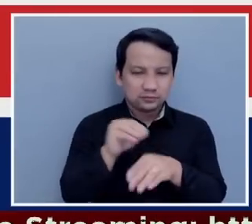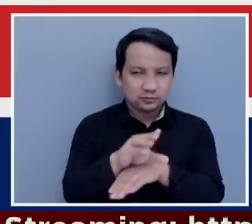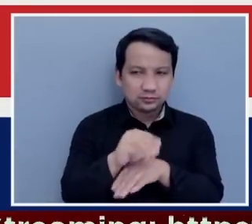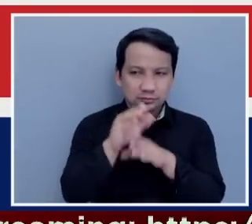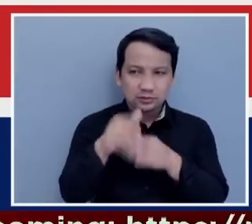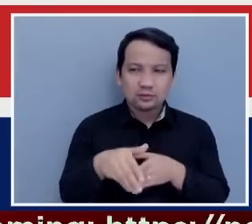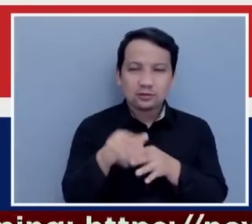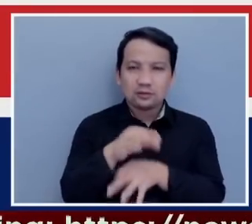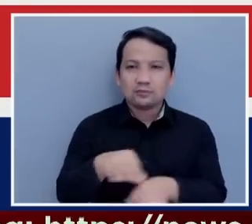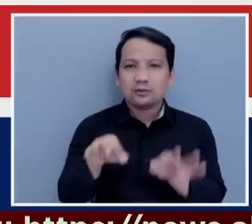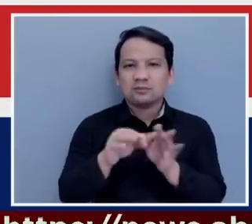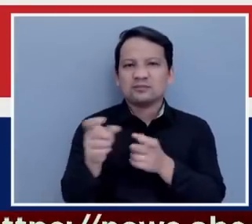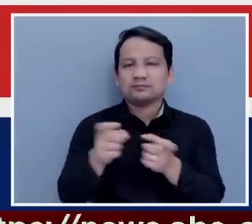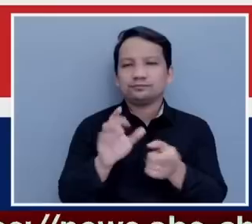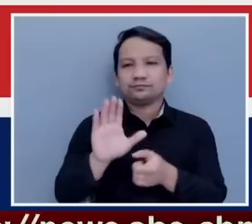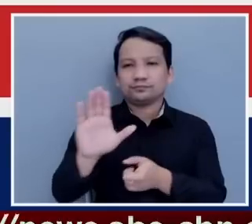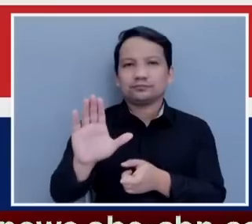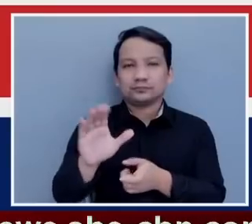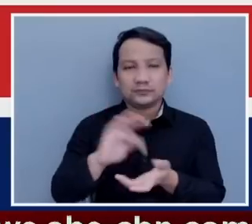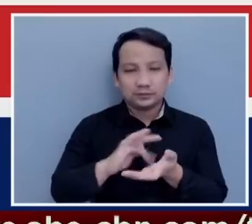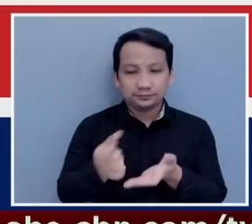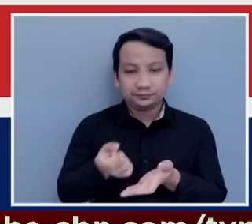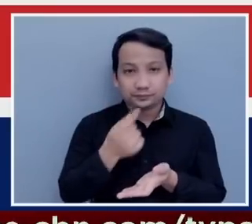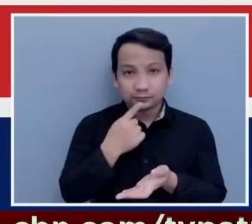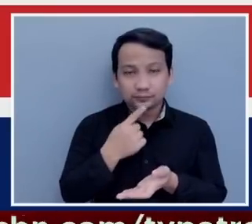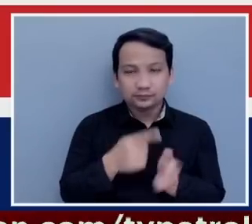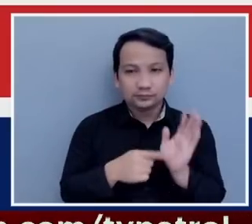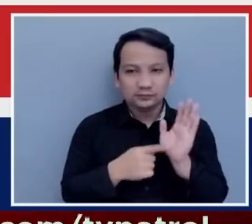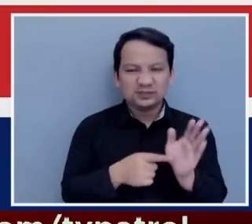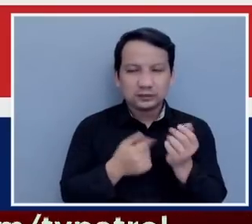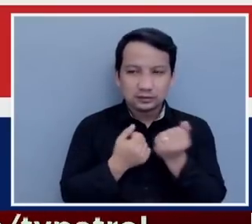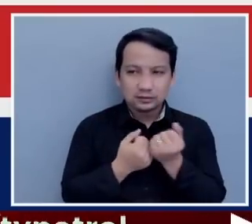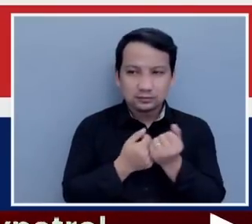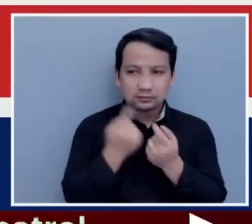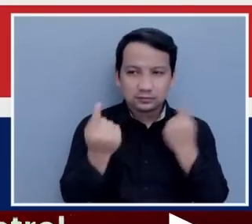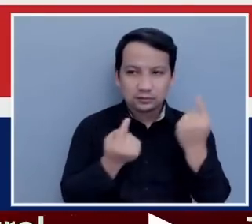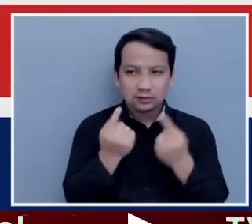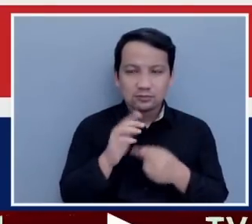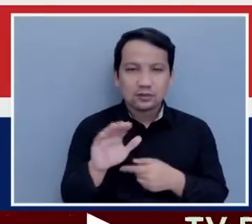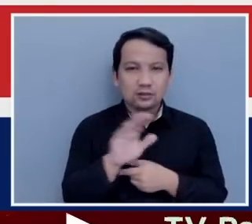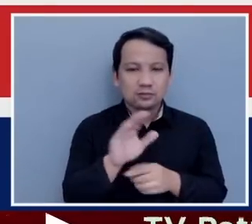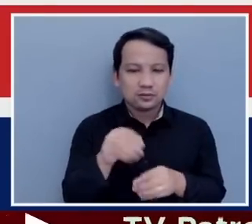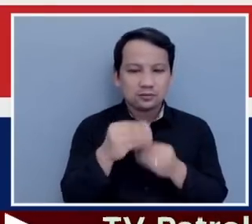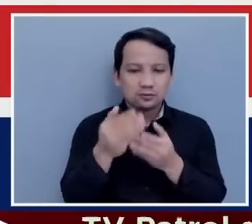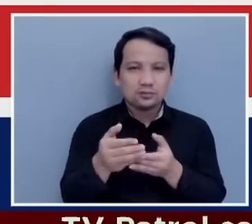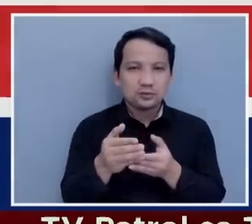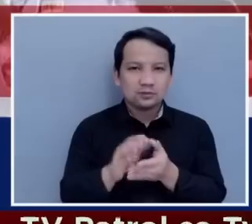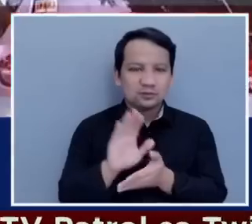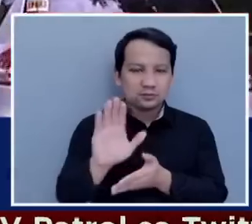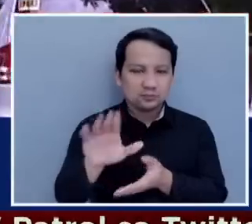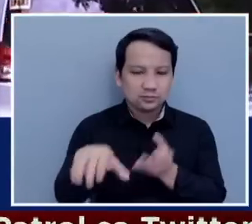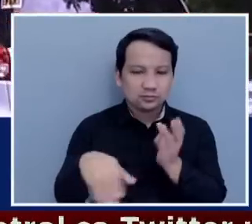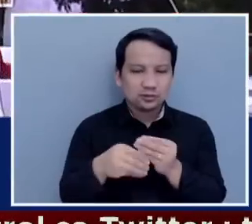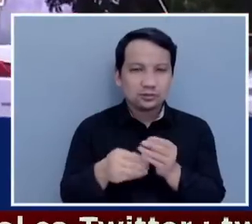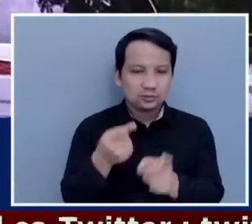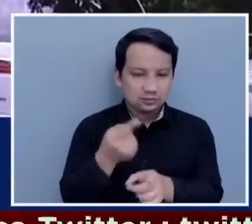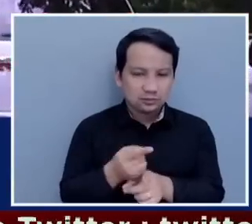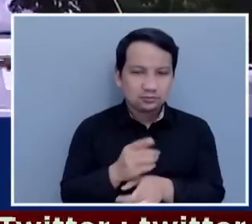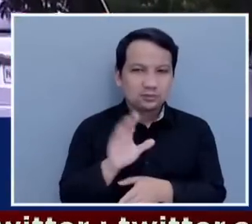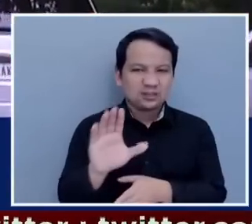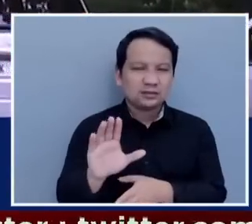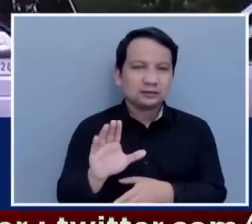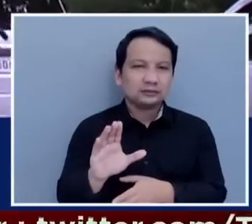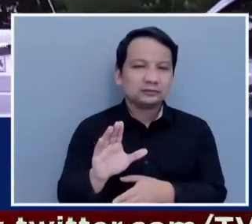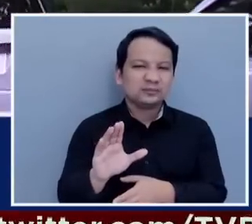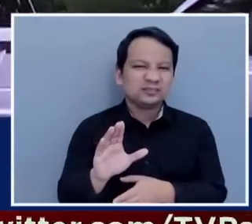pwedeng bigyan natin is paracetamol, ang tinatawag supportive care, at bigyan or hydrate mo ng mahusay.